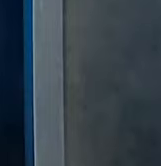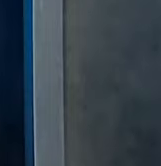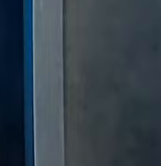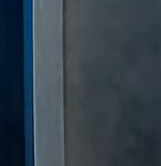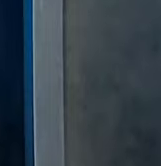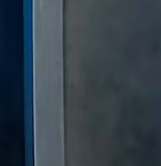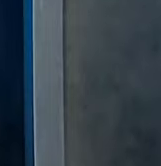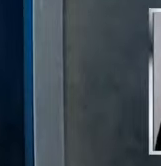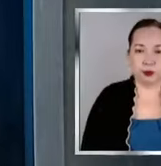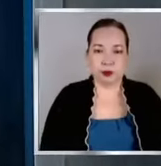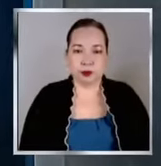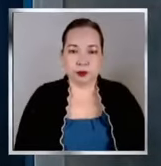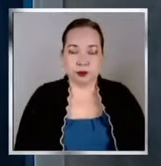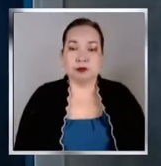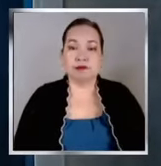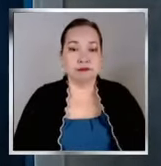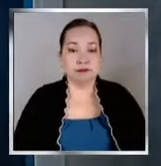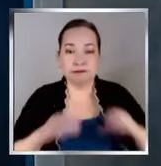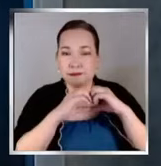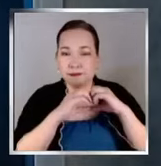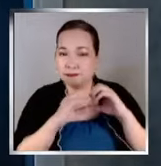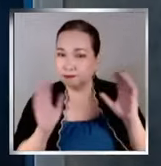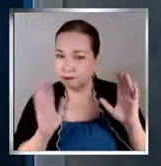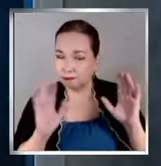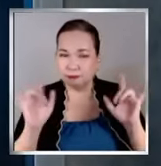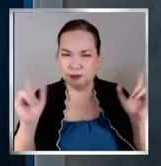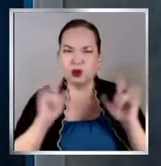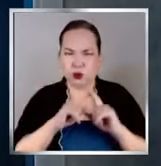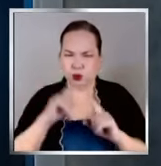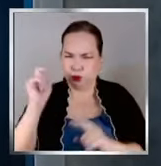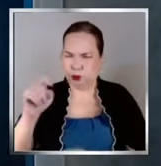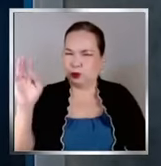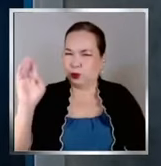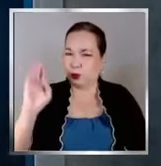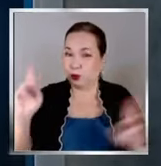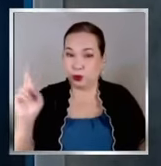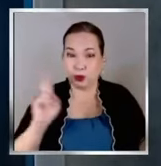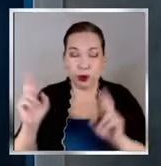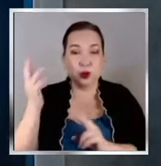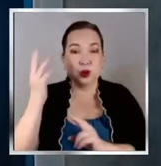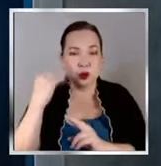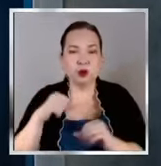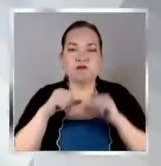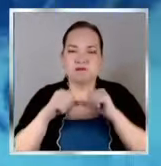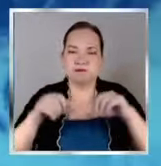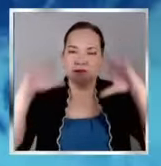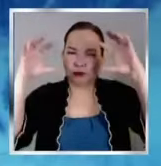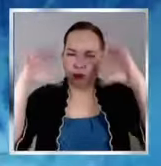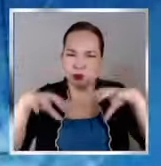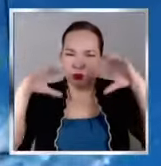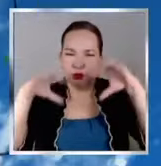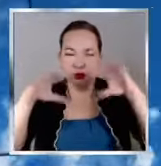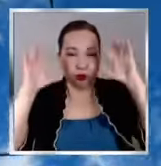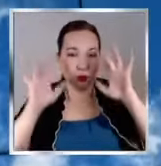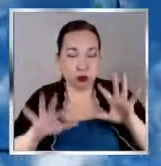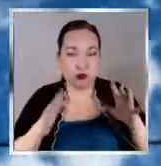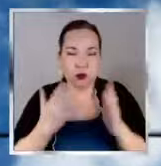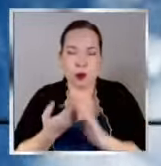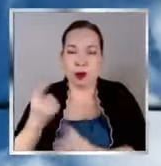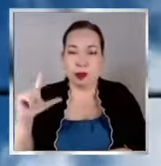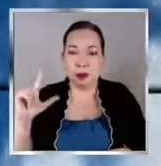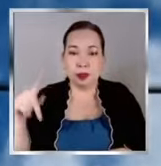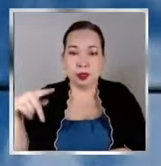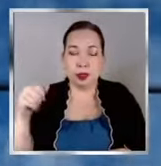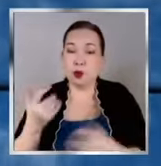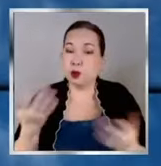News. Mga kapuso, maging I am ready dahil magpapatuloy ang pag-ulang dala ng low pressure area. Huli itong namataan, 370